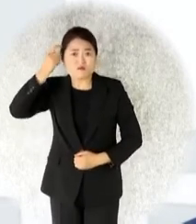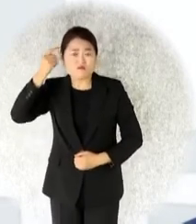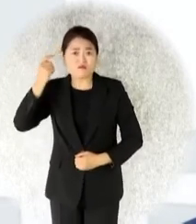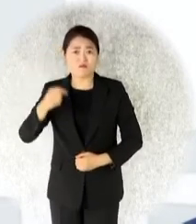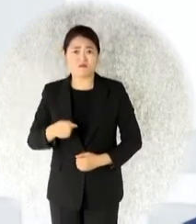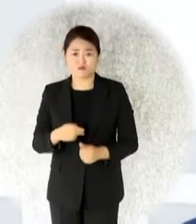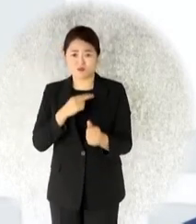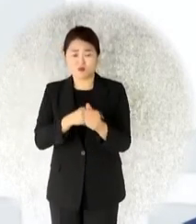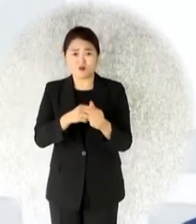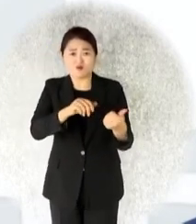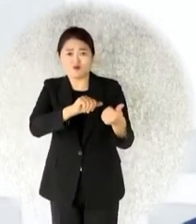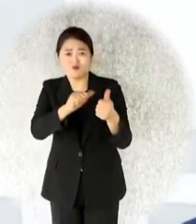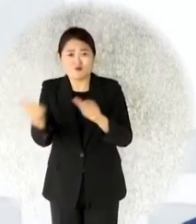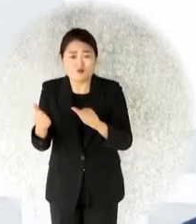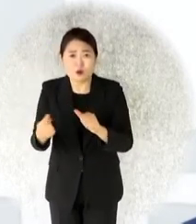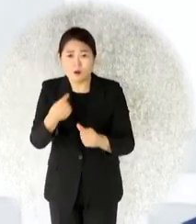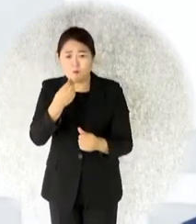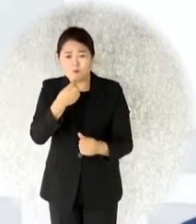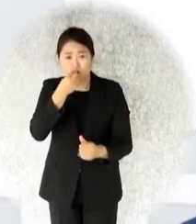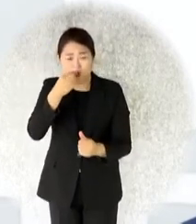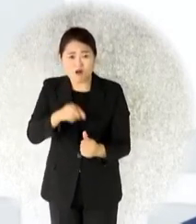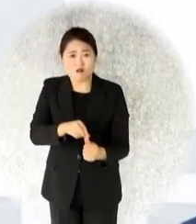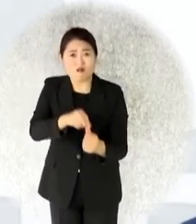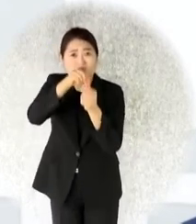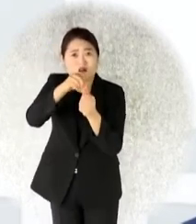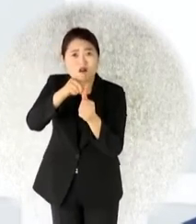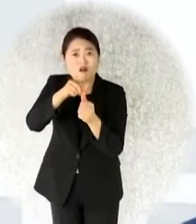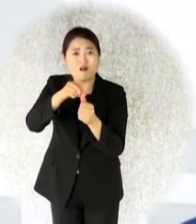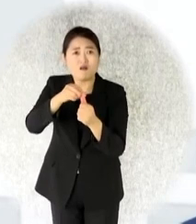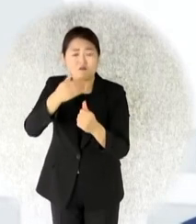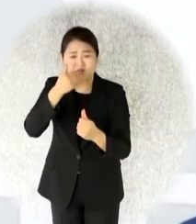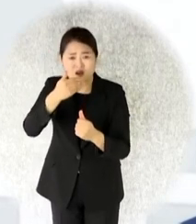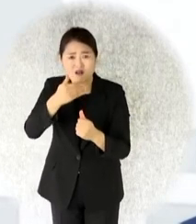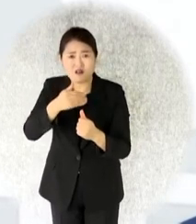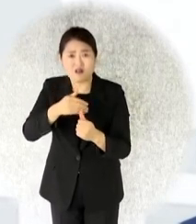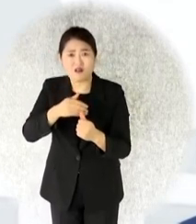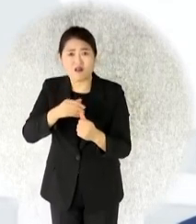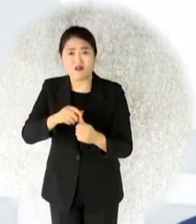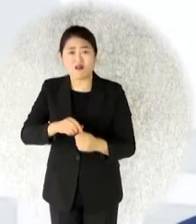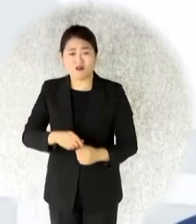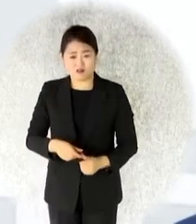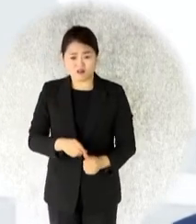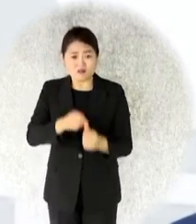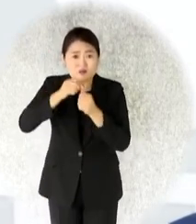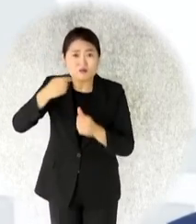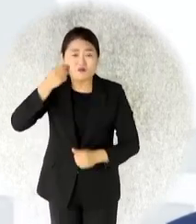않았나요 살릴 수 있는 교자들을 왜 살리지 못했나요